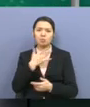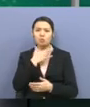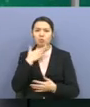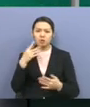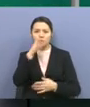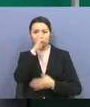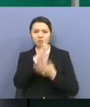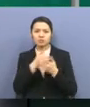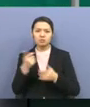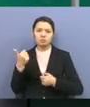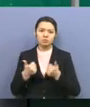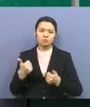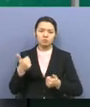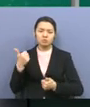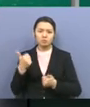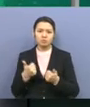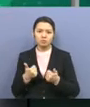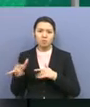спорттық шаралар өткізу үстінде.